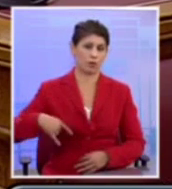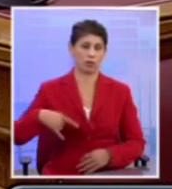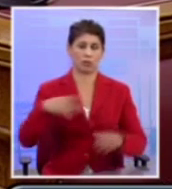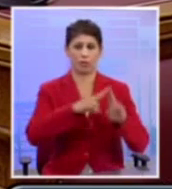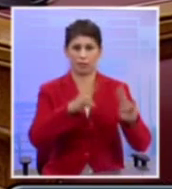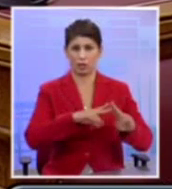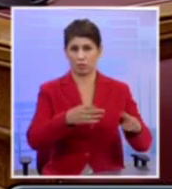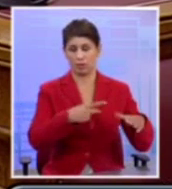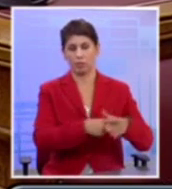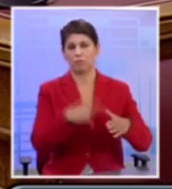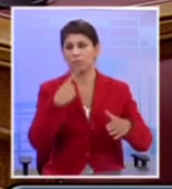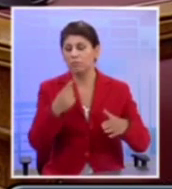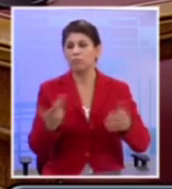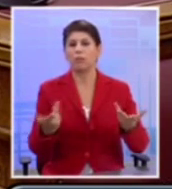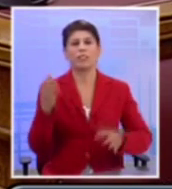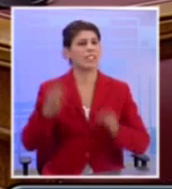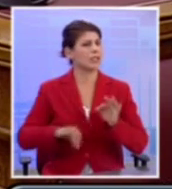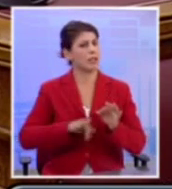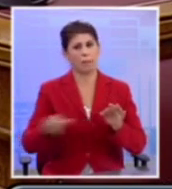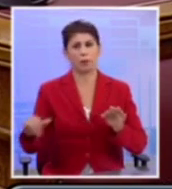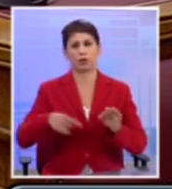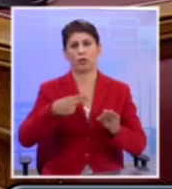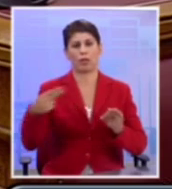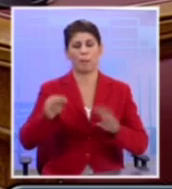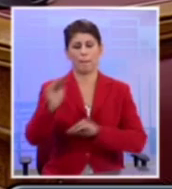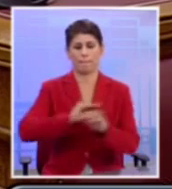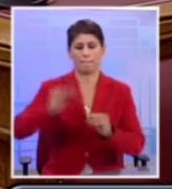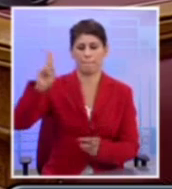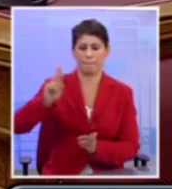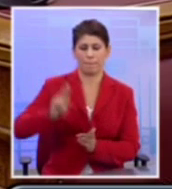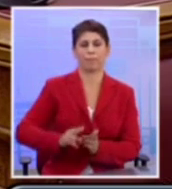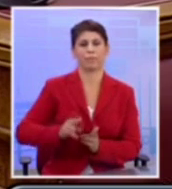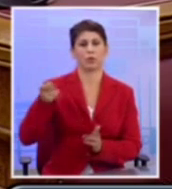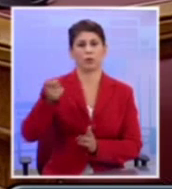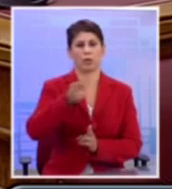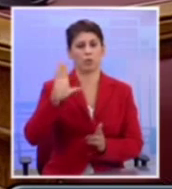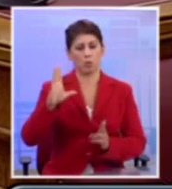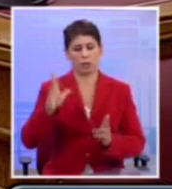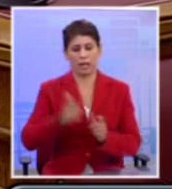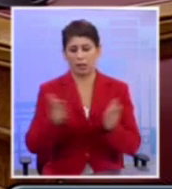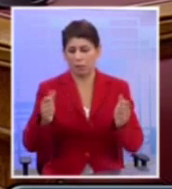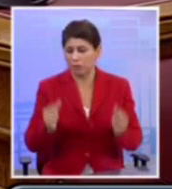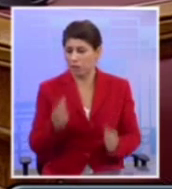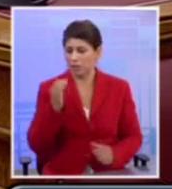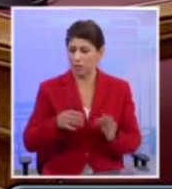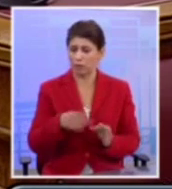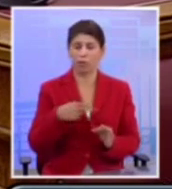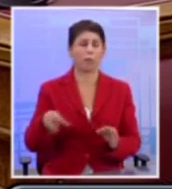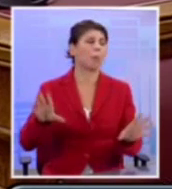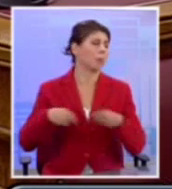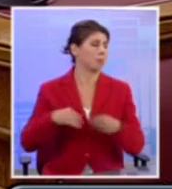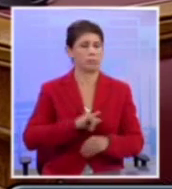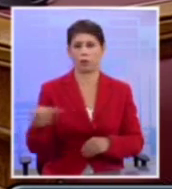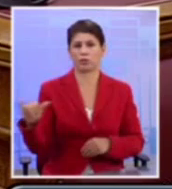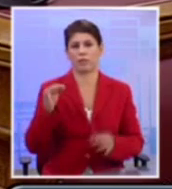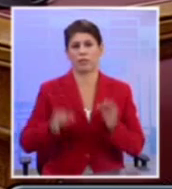Ταμείο, λέγοντας ότι δεν συζητήθηκε ποτέ το θέμα της αναδιάρθρωσης του χρέους, ούτε τέθηκε στο τραπέζι από κανέναν. Και αντικρούει το Ταμείο λέγοντας αυτά που